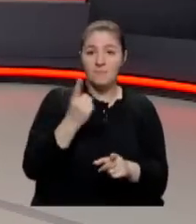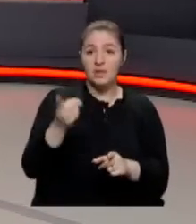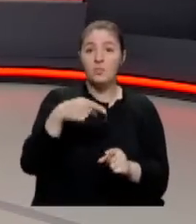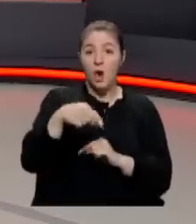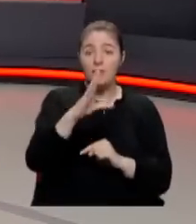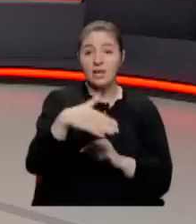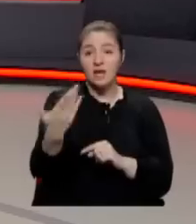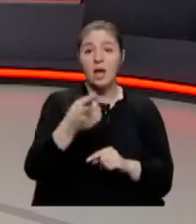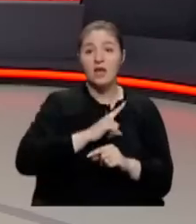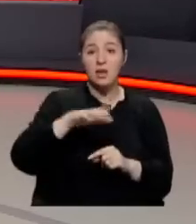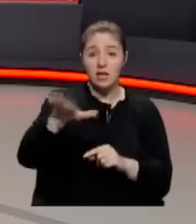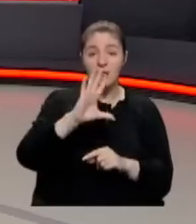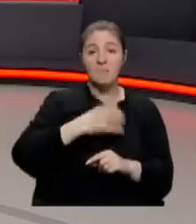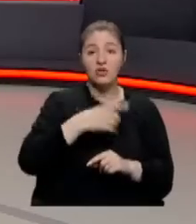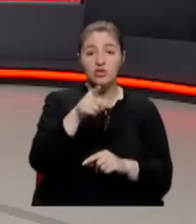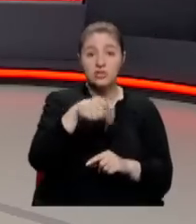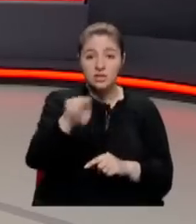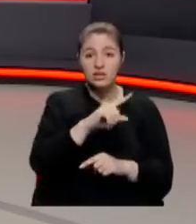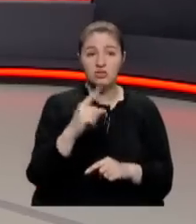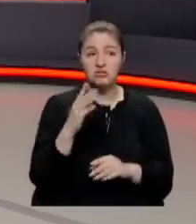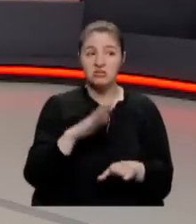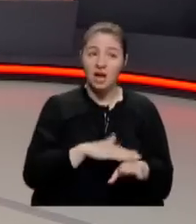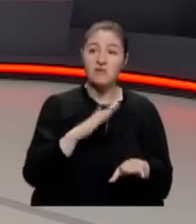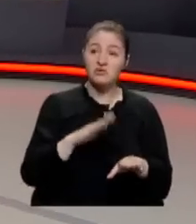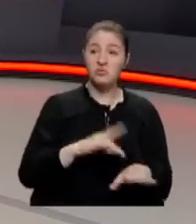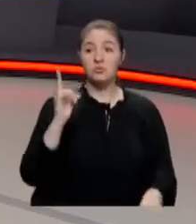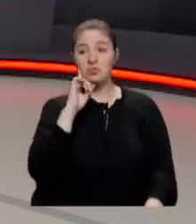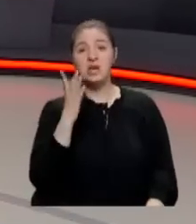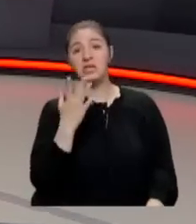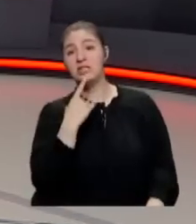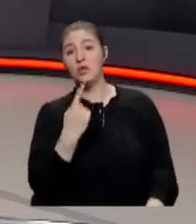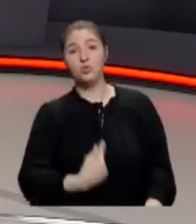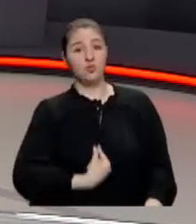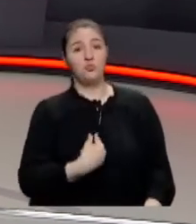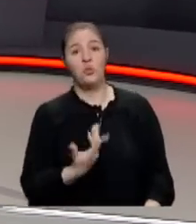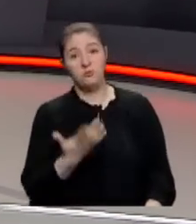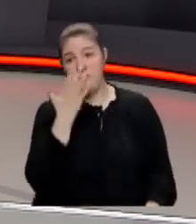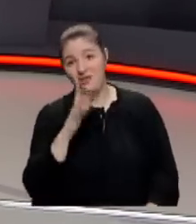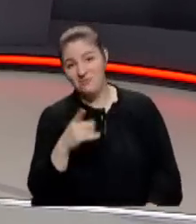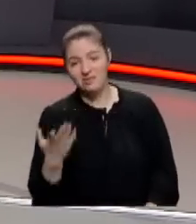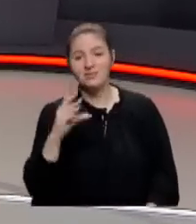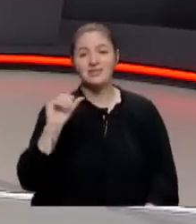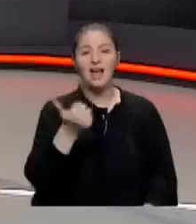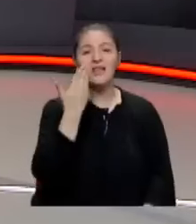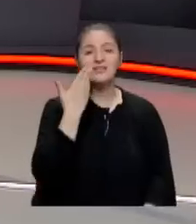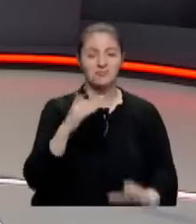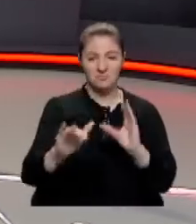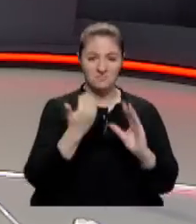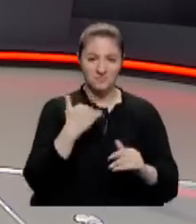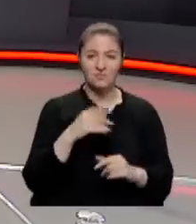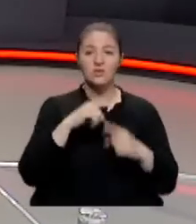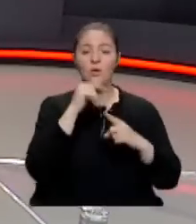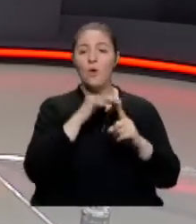Bu arada diğer adaylardan da patron sizsinizi yavaş yavaş duyarız diye umuyorum bekliyorum Bir yandan da bir kıymetli izleyicimiz